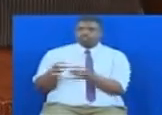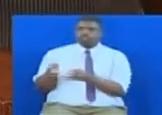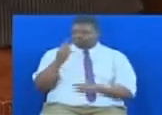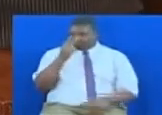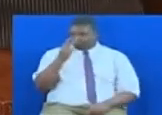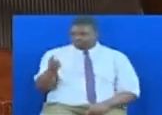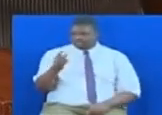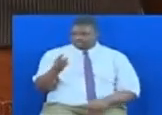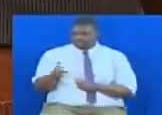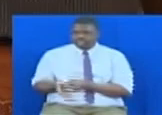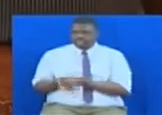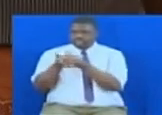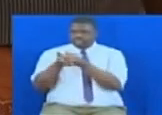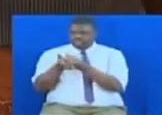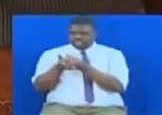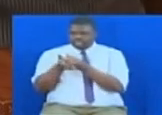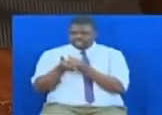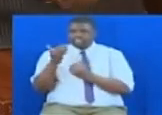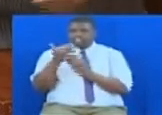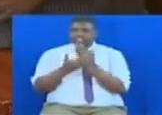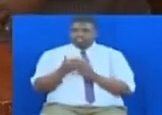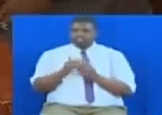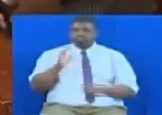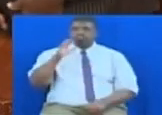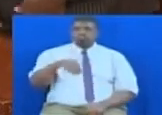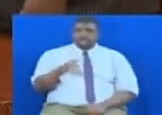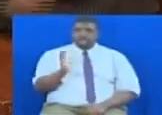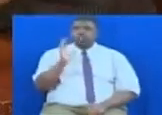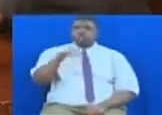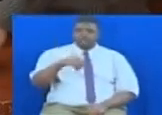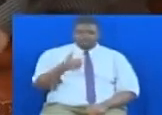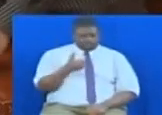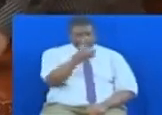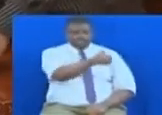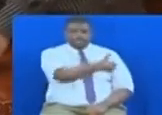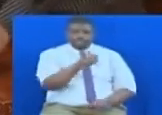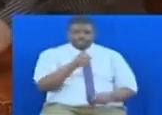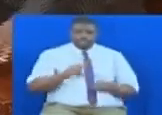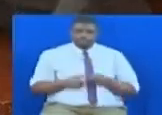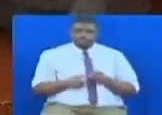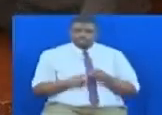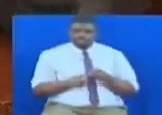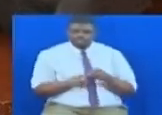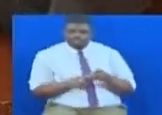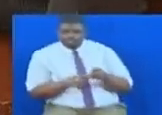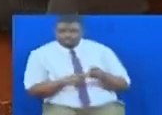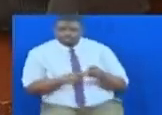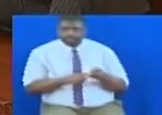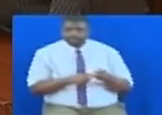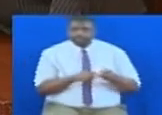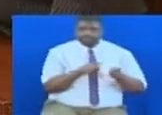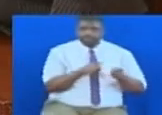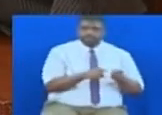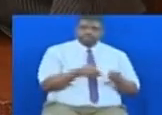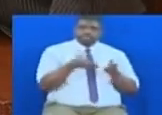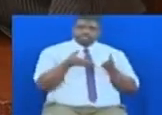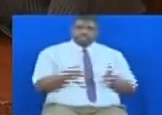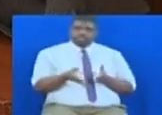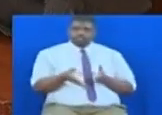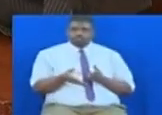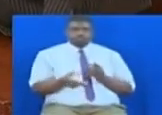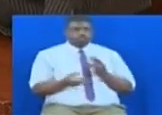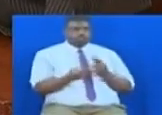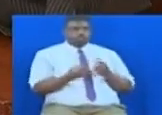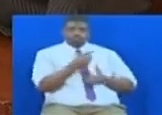inasaidia nchi miaka na miaka mbele. Leo Dr. Magufuli kwa msimamo wake kuhusu janga la